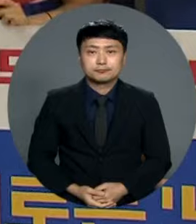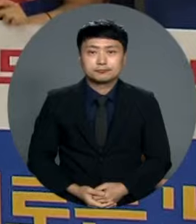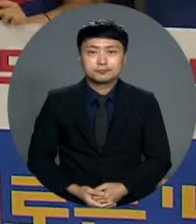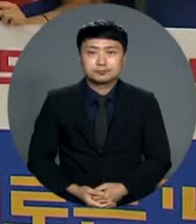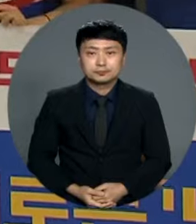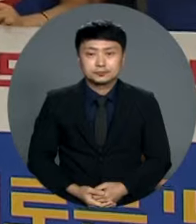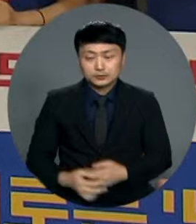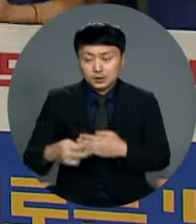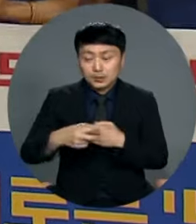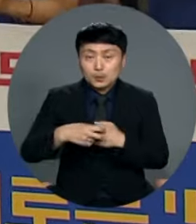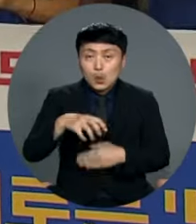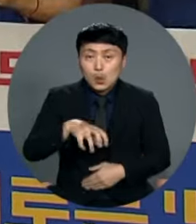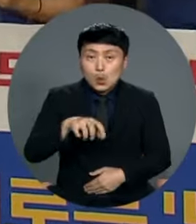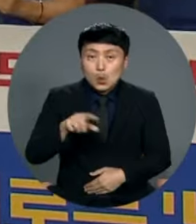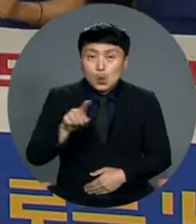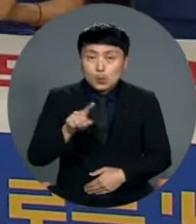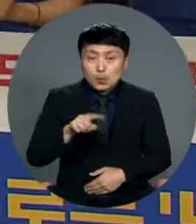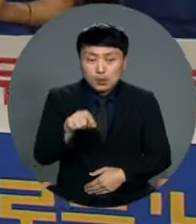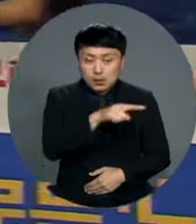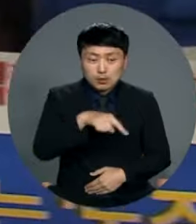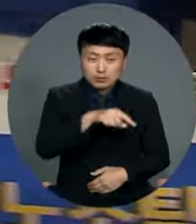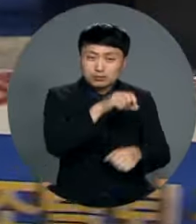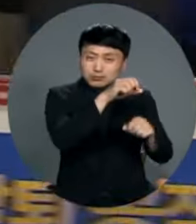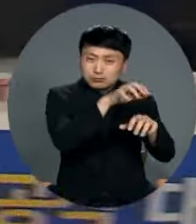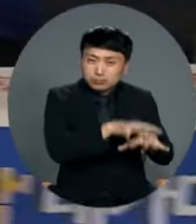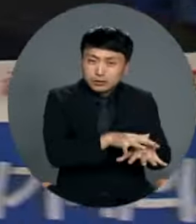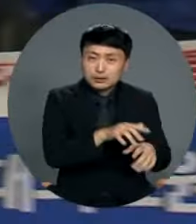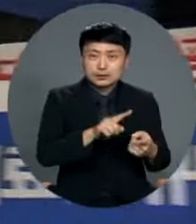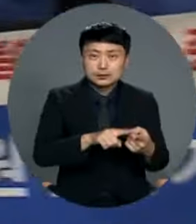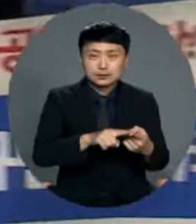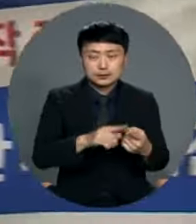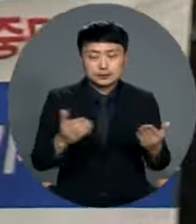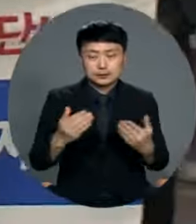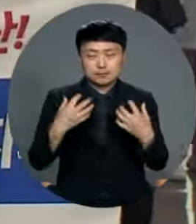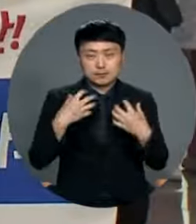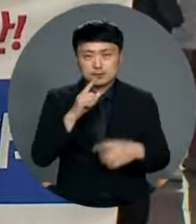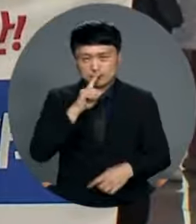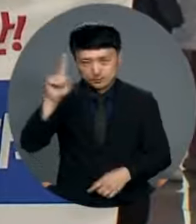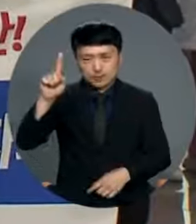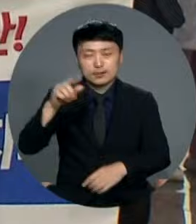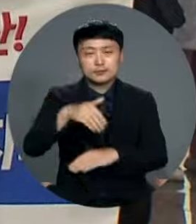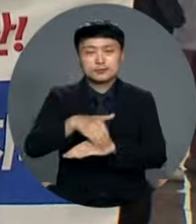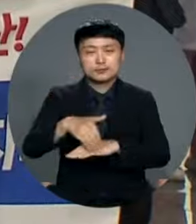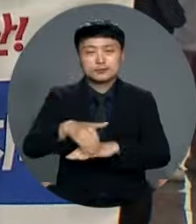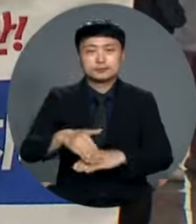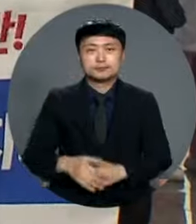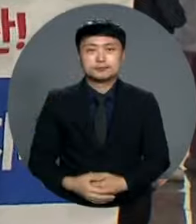행위를 했다고 보고 노동청에 고발할 예정입니다. MBC 뉴스 변혜주입니다.